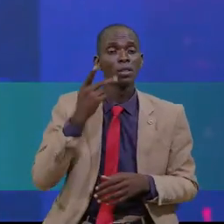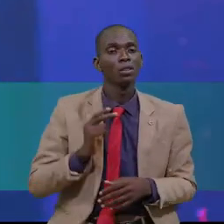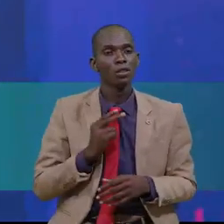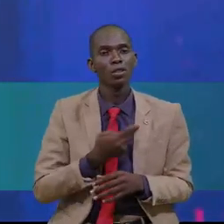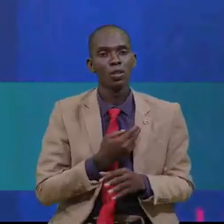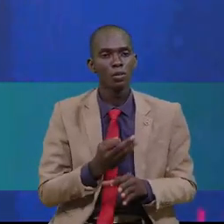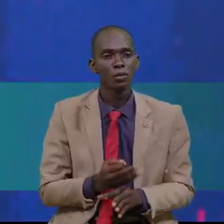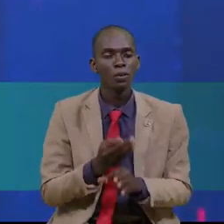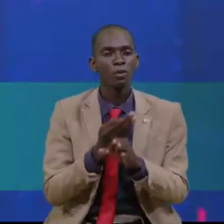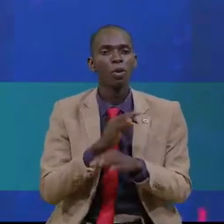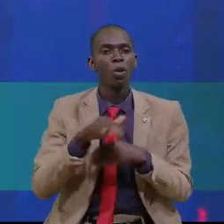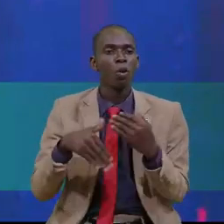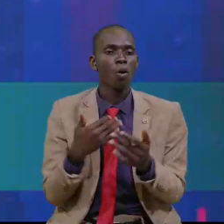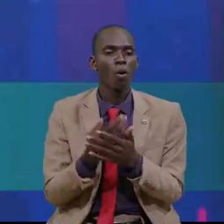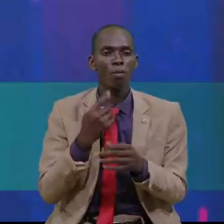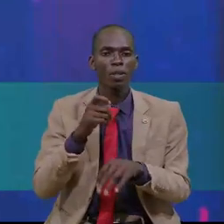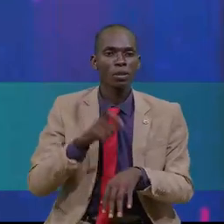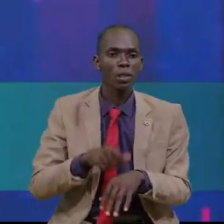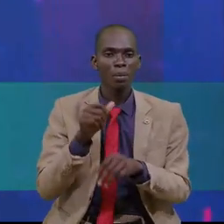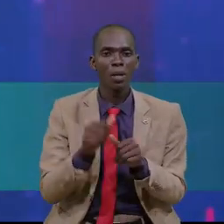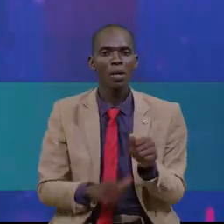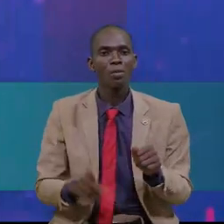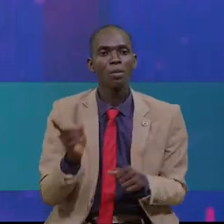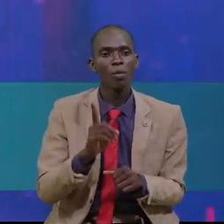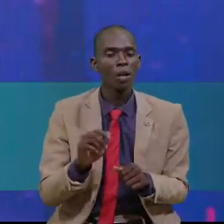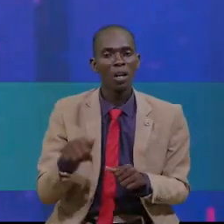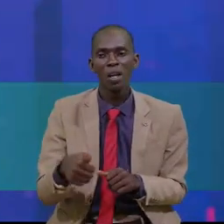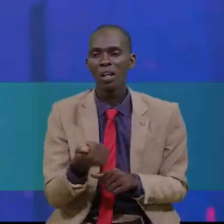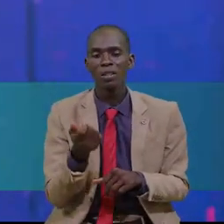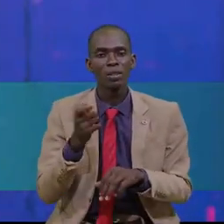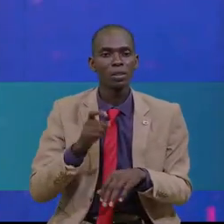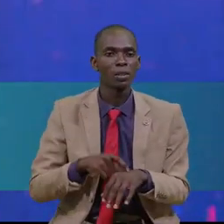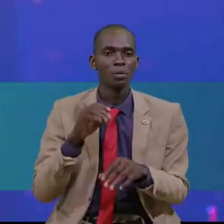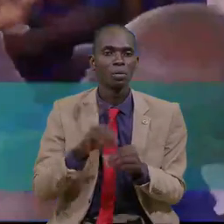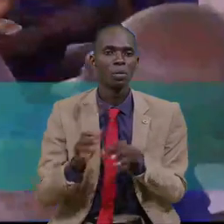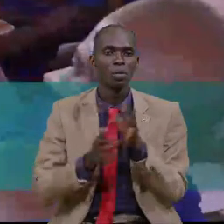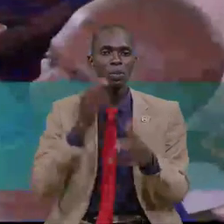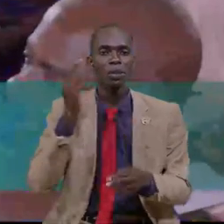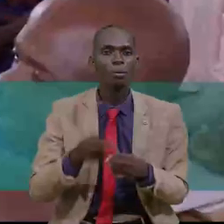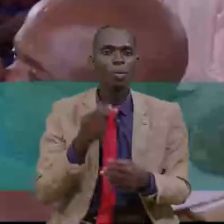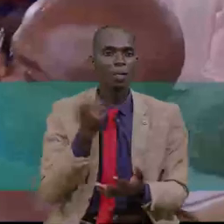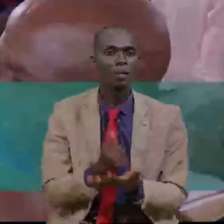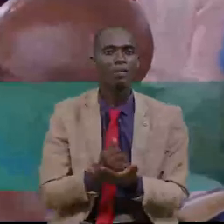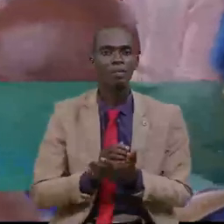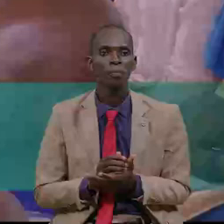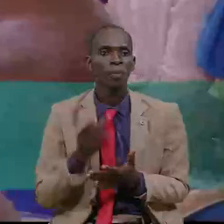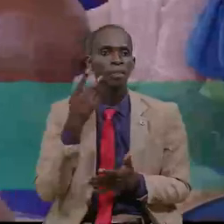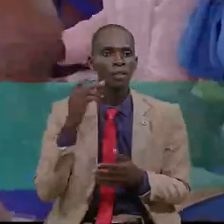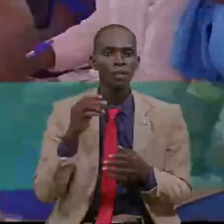Puisse-t-il nous voir trouver fidèles en tout temps, partout, à tout moment, au nom de